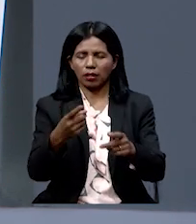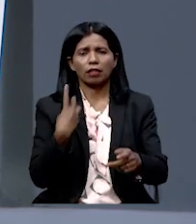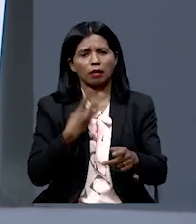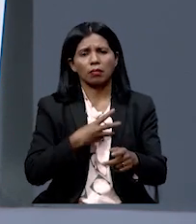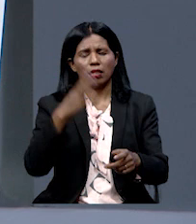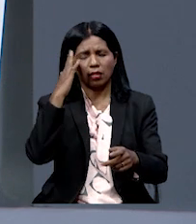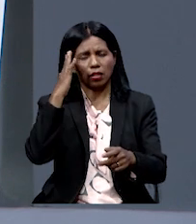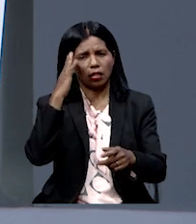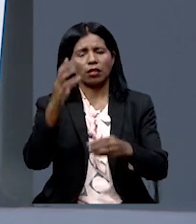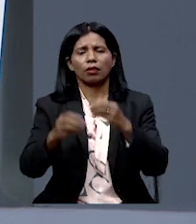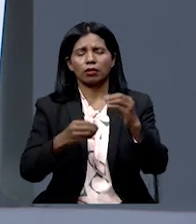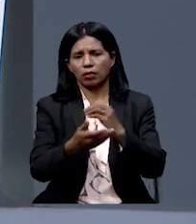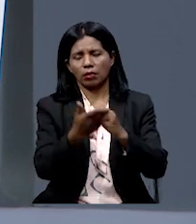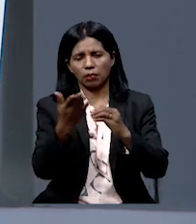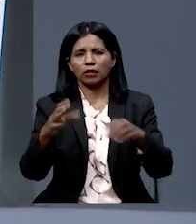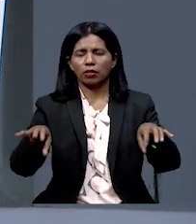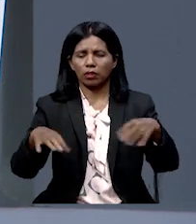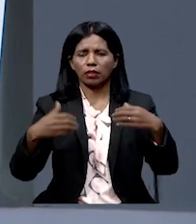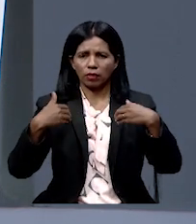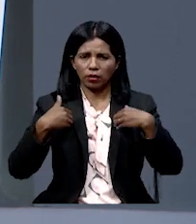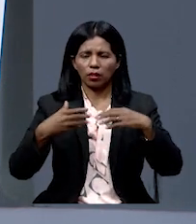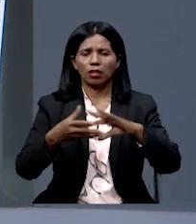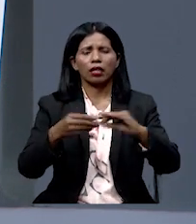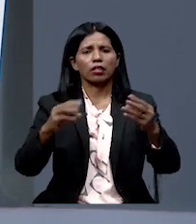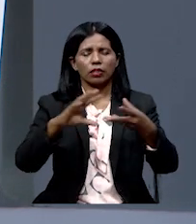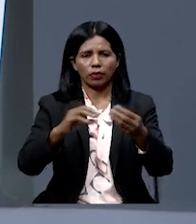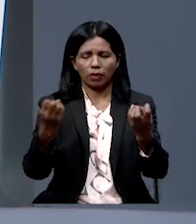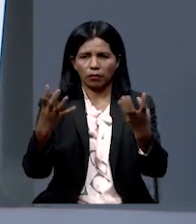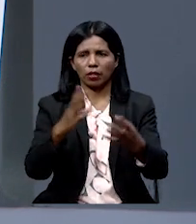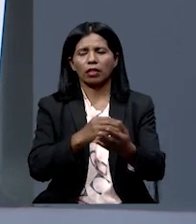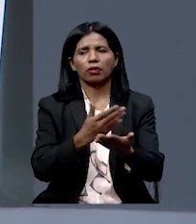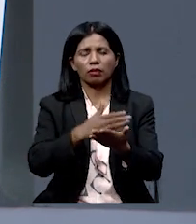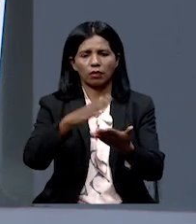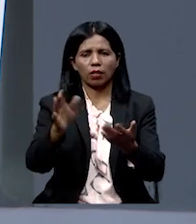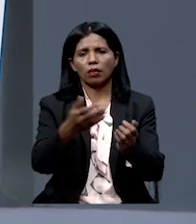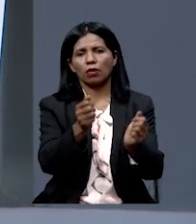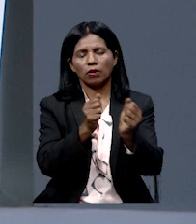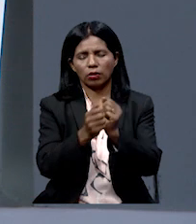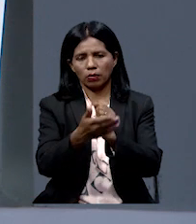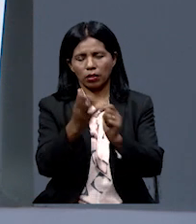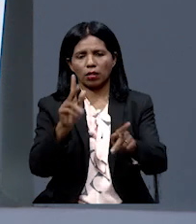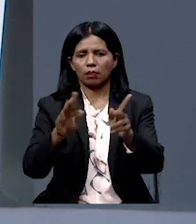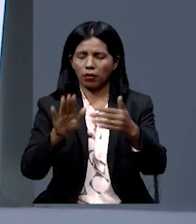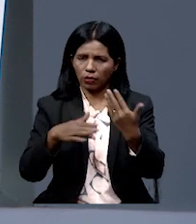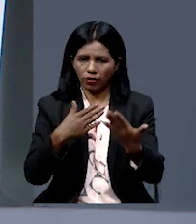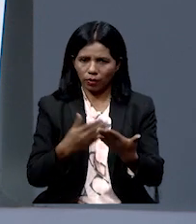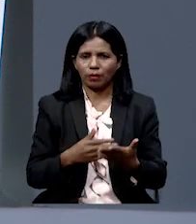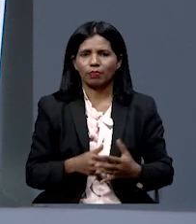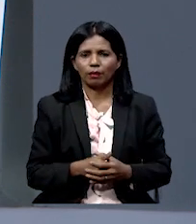hatene katak ita bot sira se iha istoria barak tan atu fahe ho ita bot nia komuni o ita bot sira nia